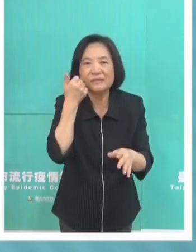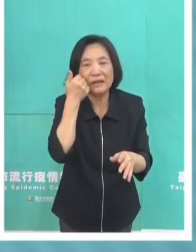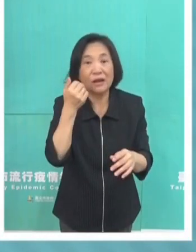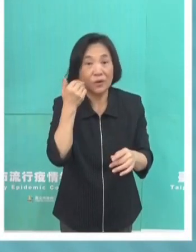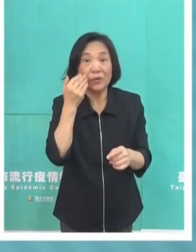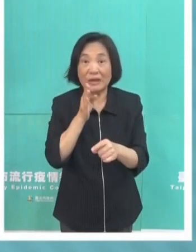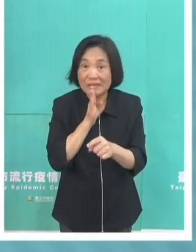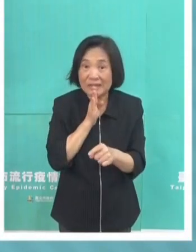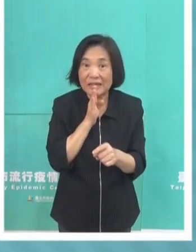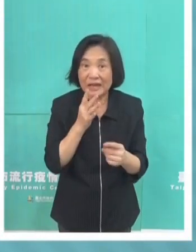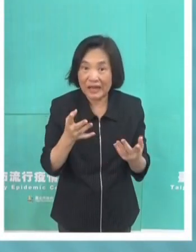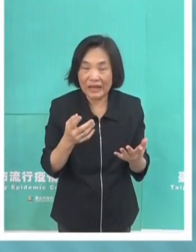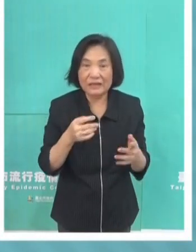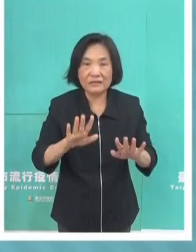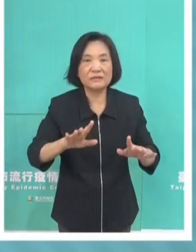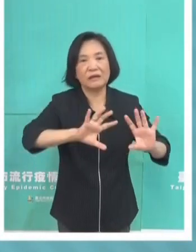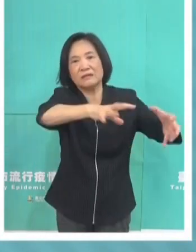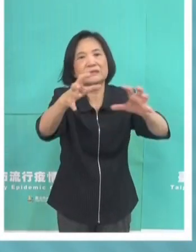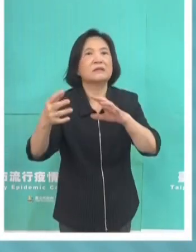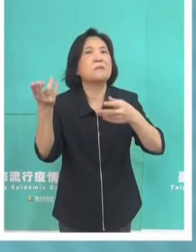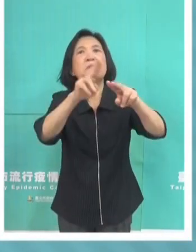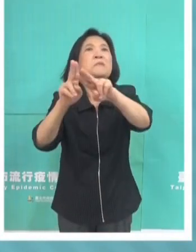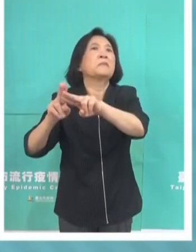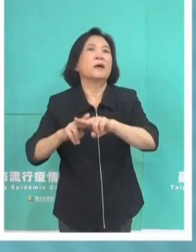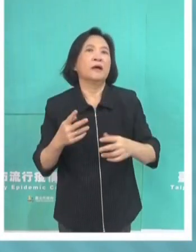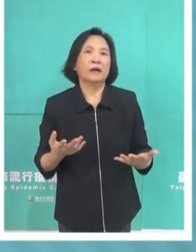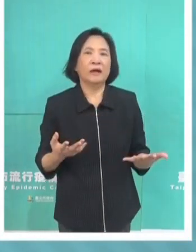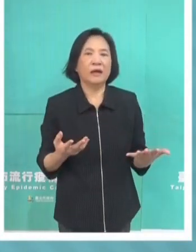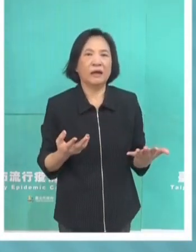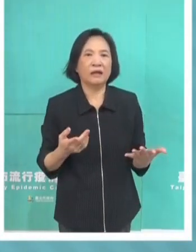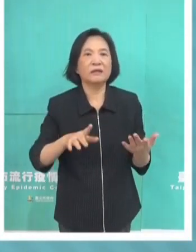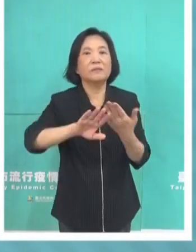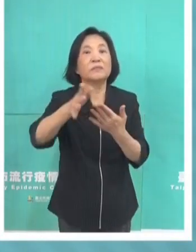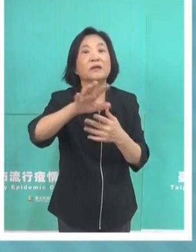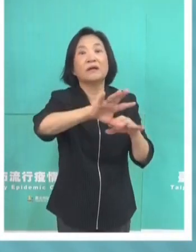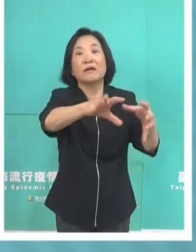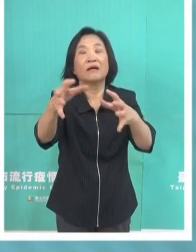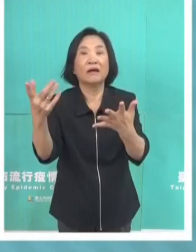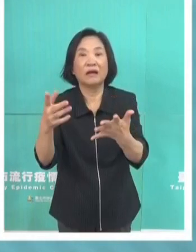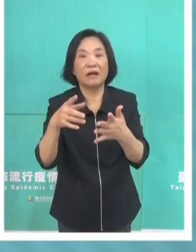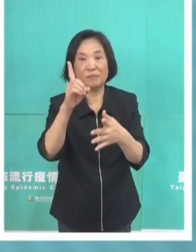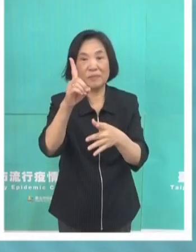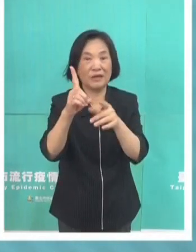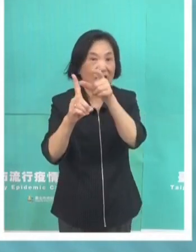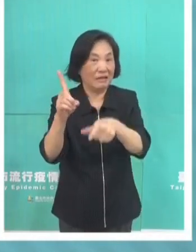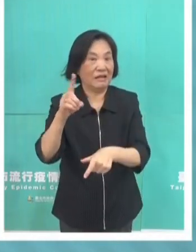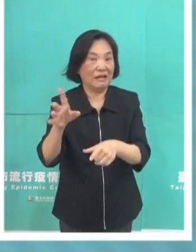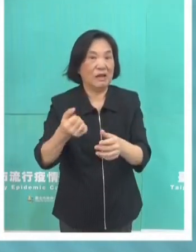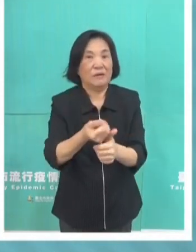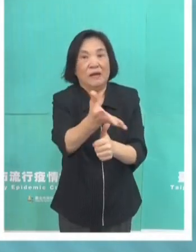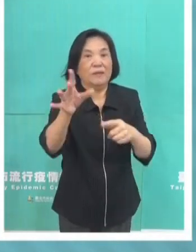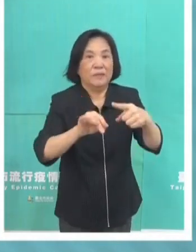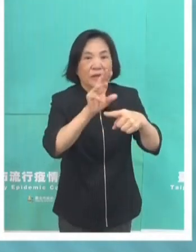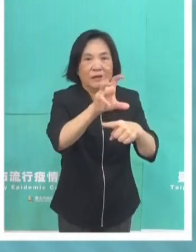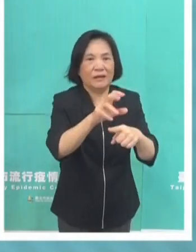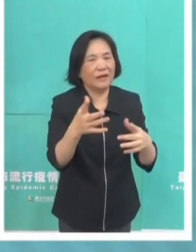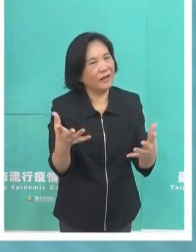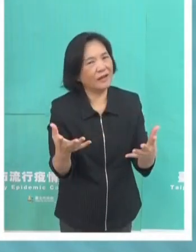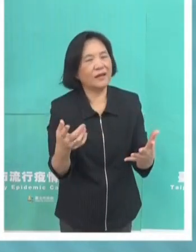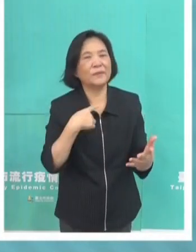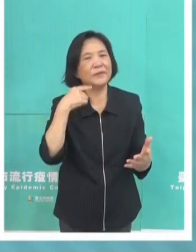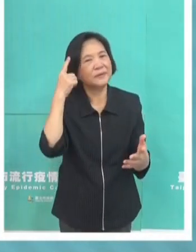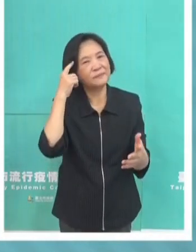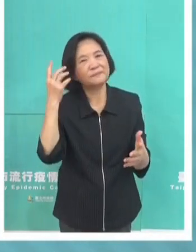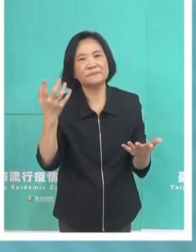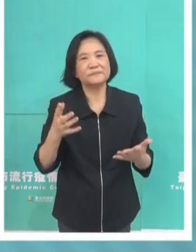标准哦，现在全世界都封城了，那么其他国家现在那个六了占八成，那都让我转借给，所以呢是这